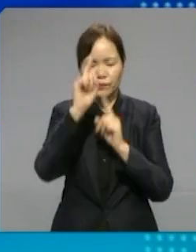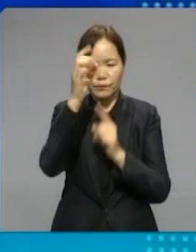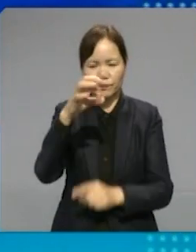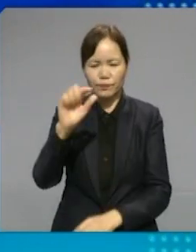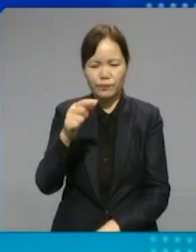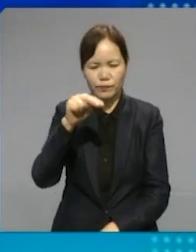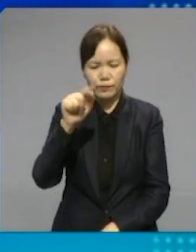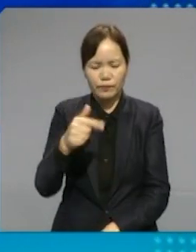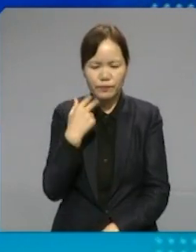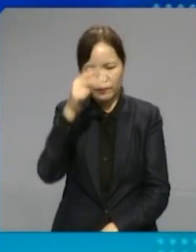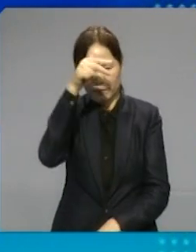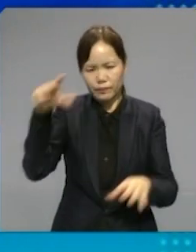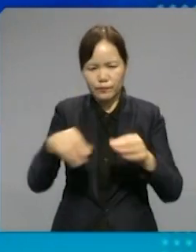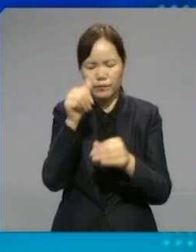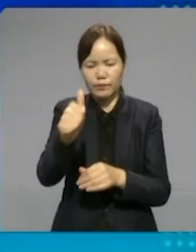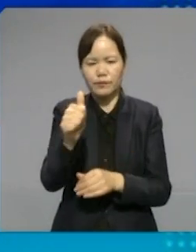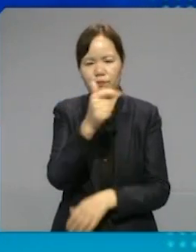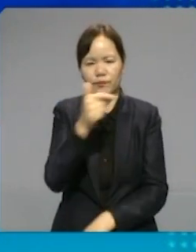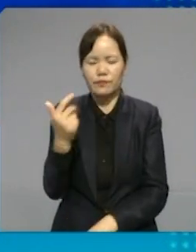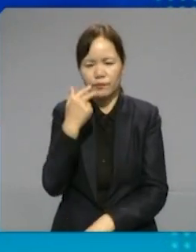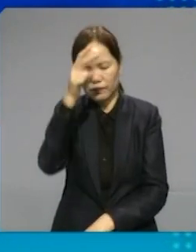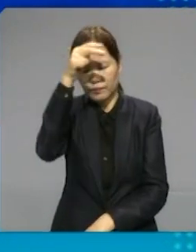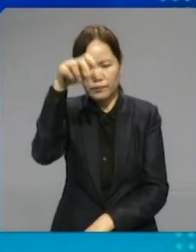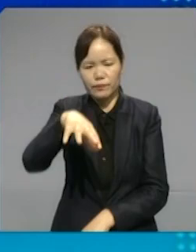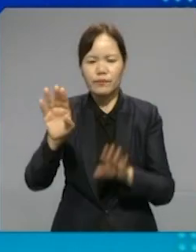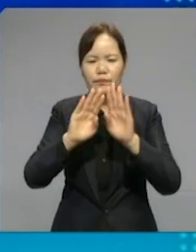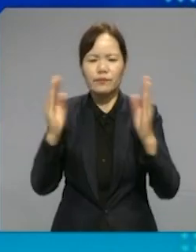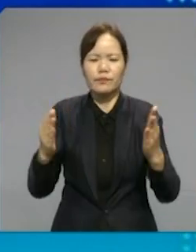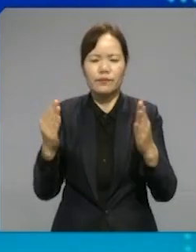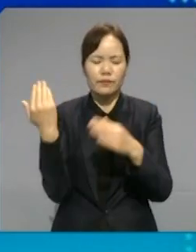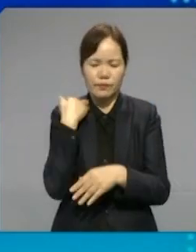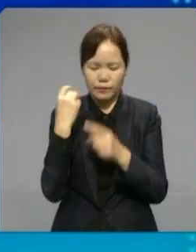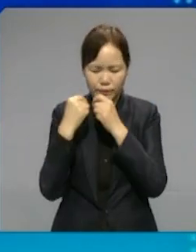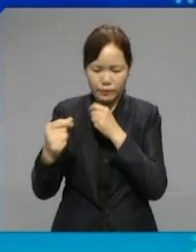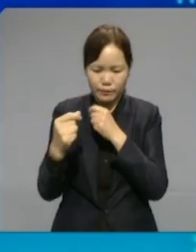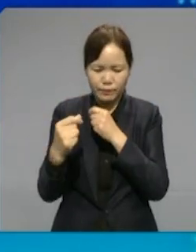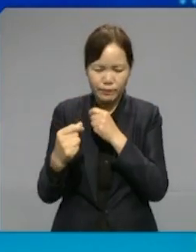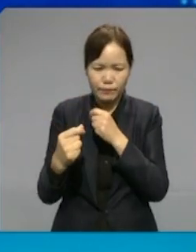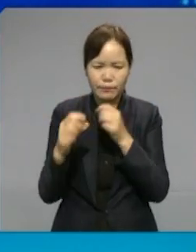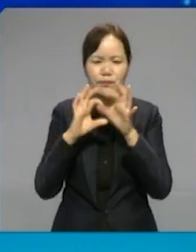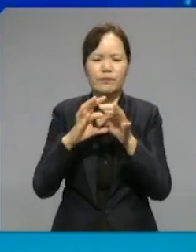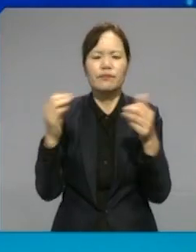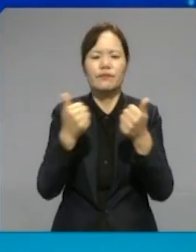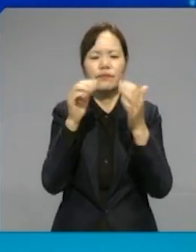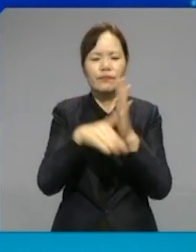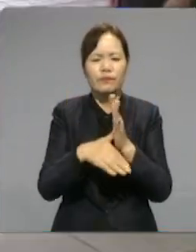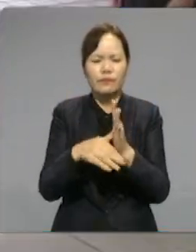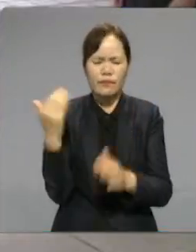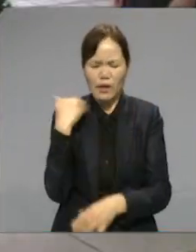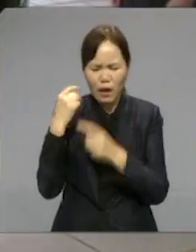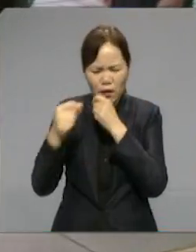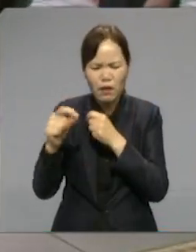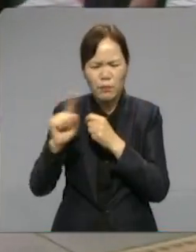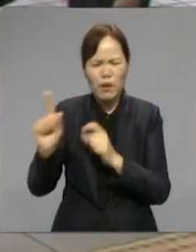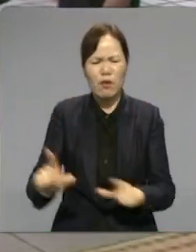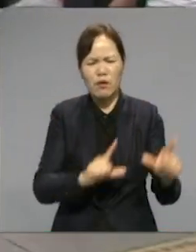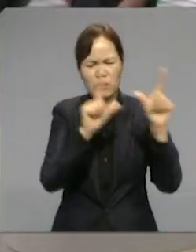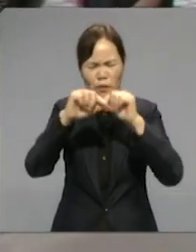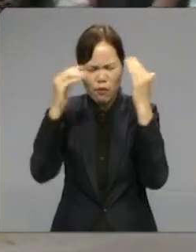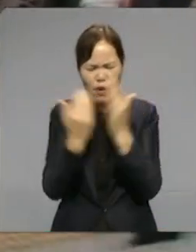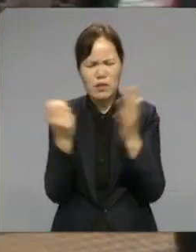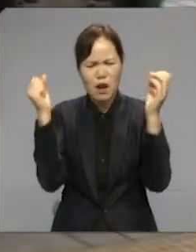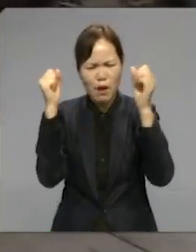이원석 검찰총장은 대검찰청에서 열린 전세사기 대응회의에서 전세사기는 삶의 기반을 송두리째